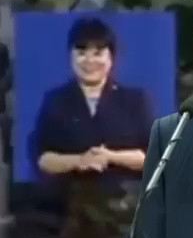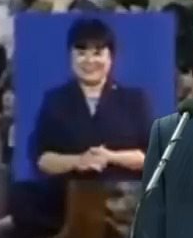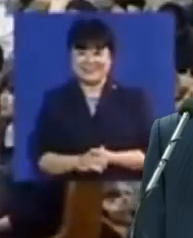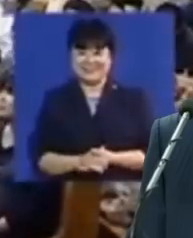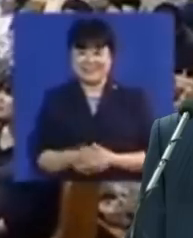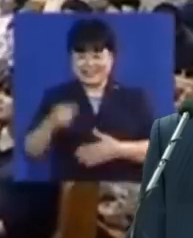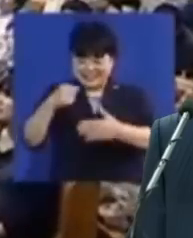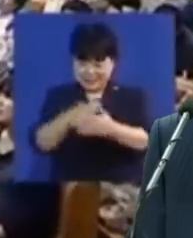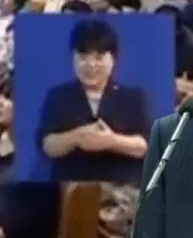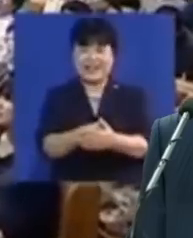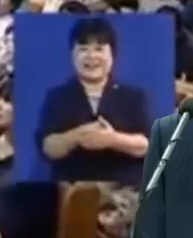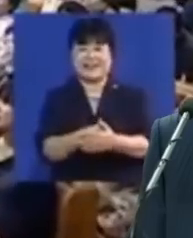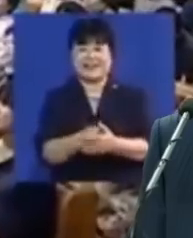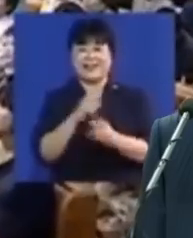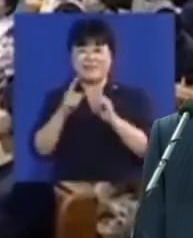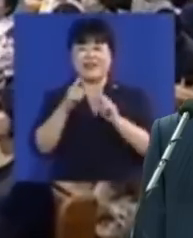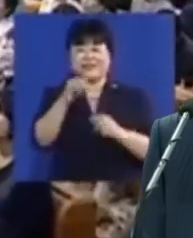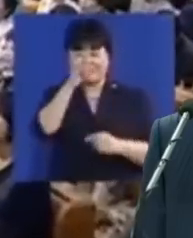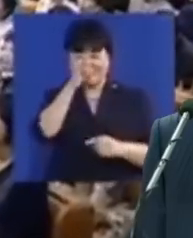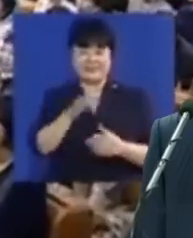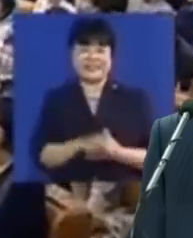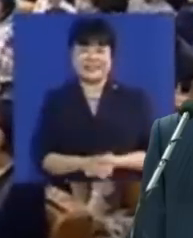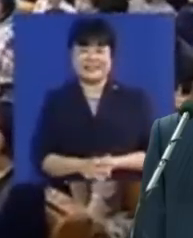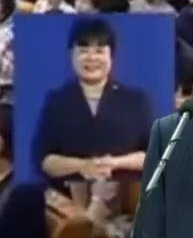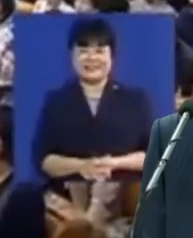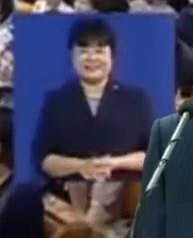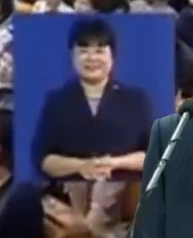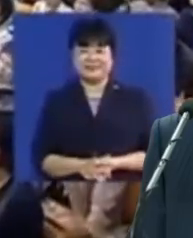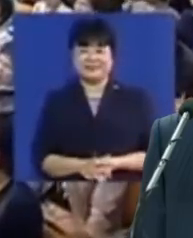그렇게 담대하게 말할 수 있지 않습니까?